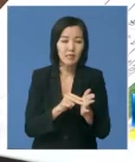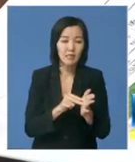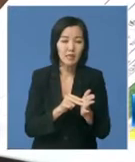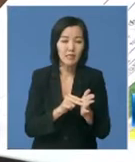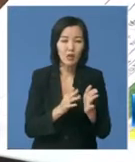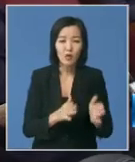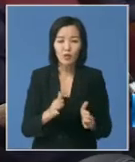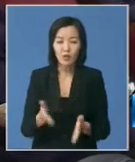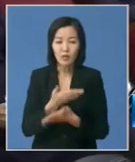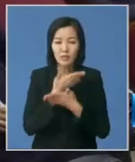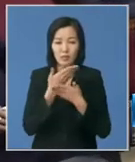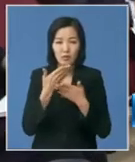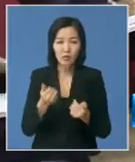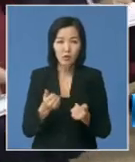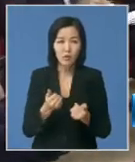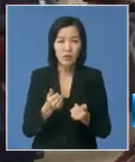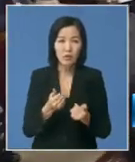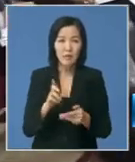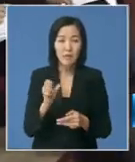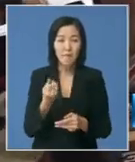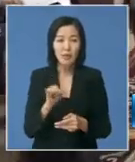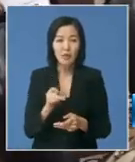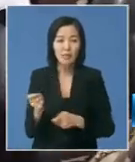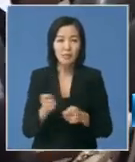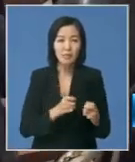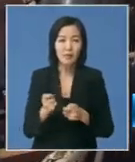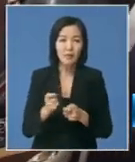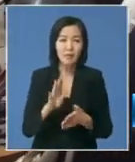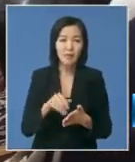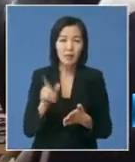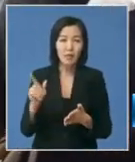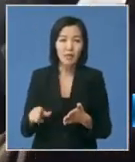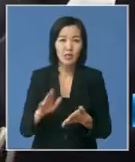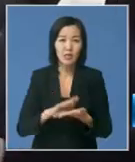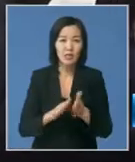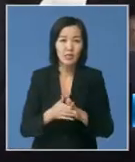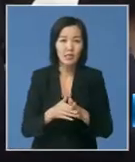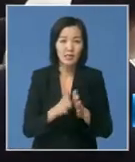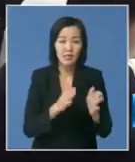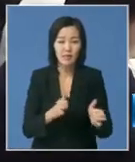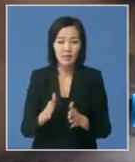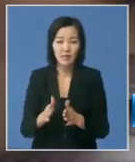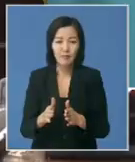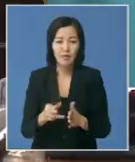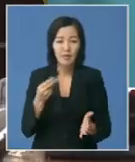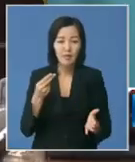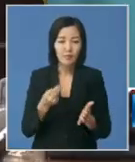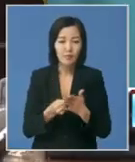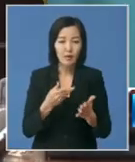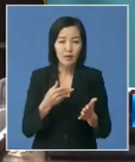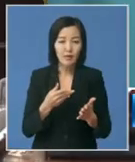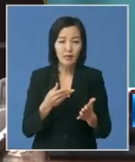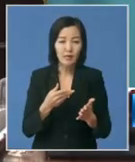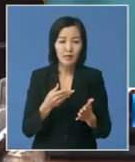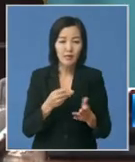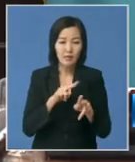әкімінің орынбасары Айдарбек Байжанов басқарма басшыларына жағдайды реттеп, баға тұрақтылығын қадағалауды тапсырды. Сіздер